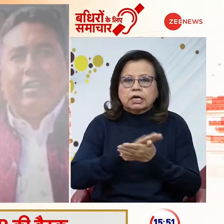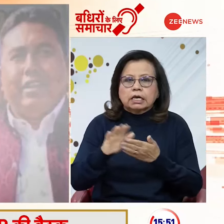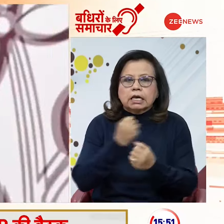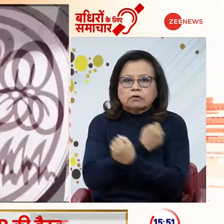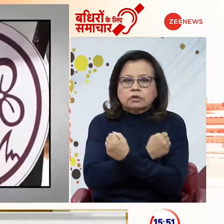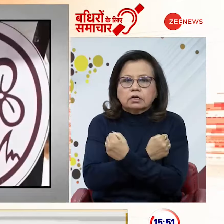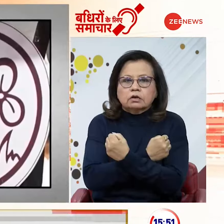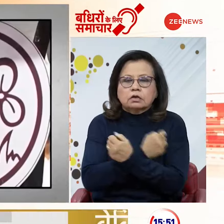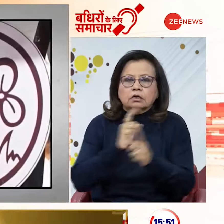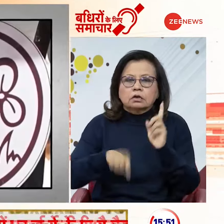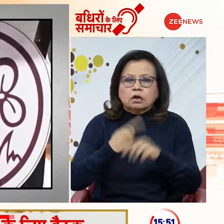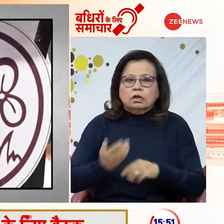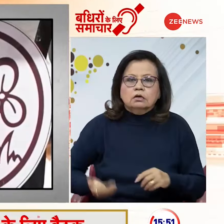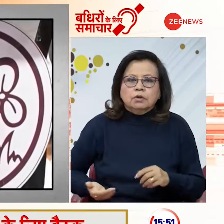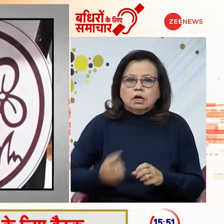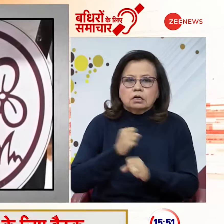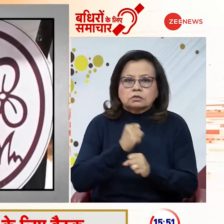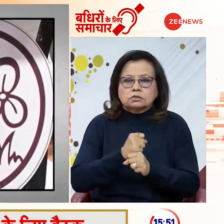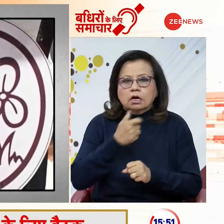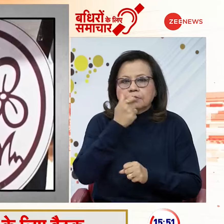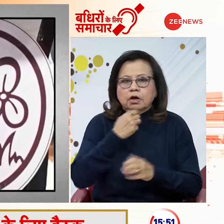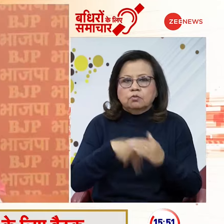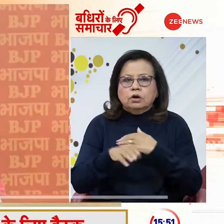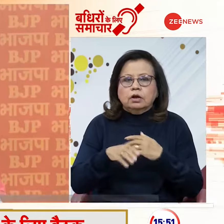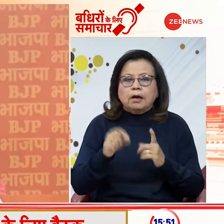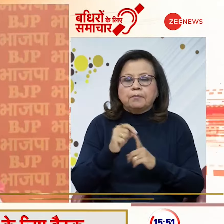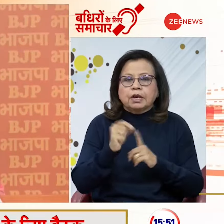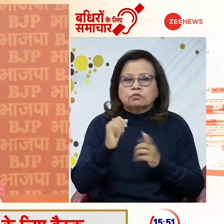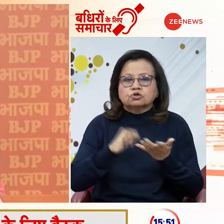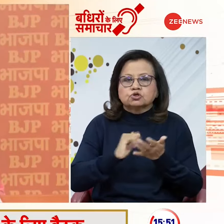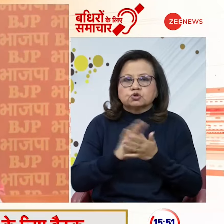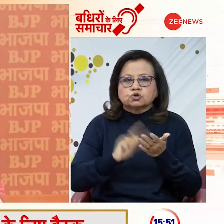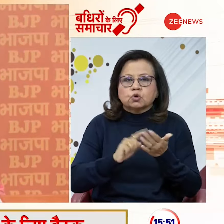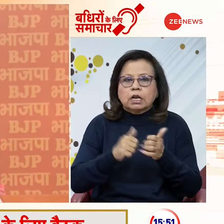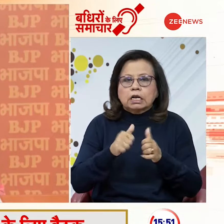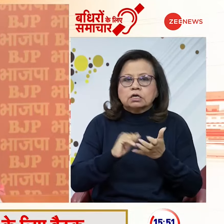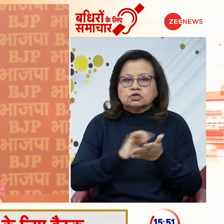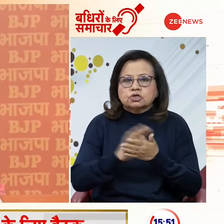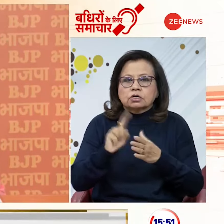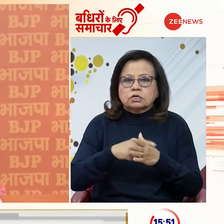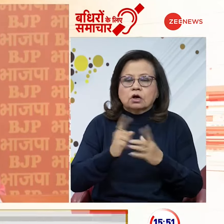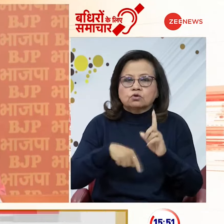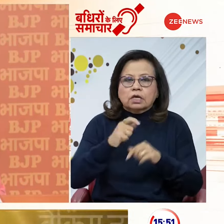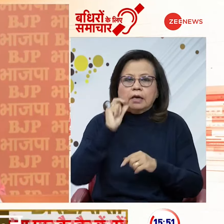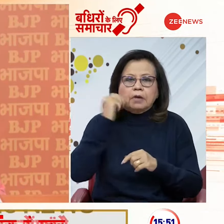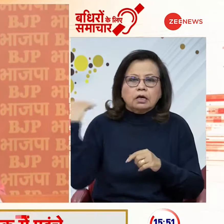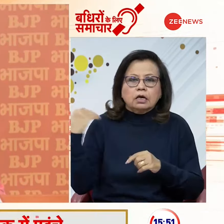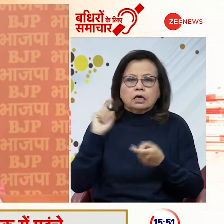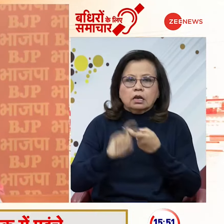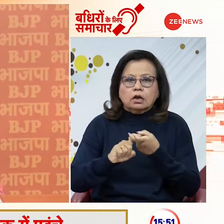को लेकर के बंगाल सरकार पर हमला बोला प्रेम शुकला ने कहा कि शाह जहां और उसके भाई के खलाफ